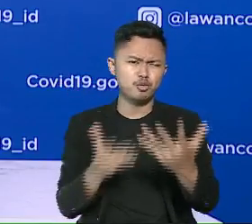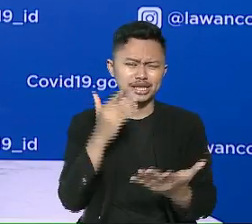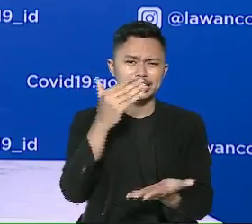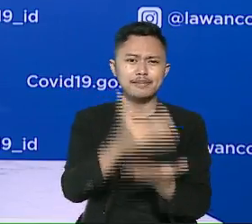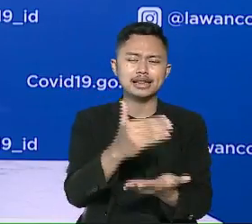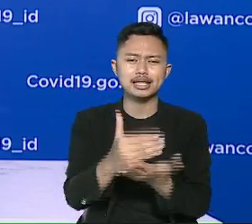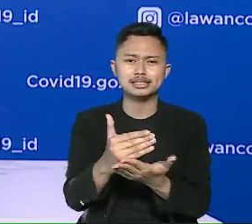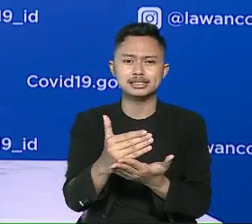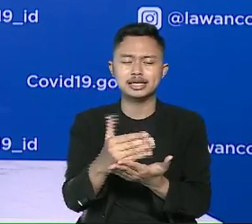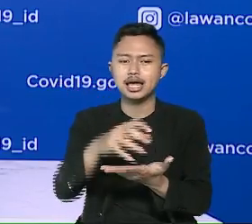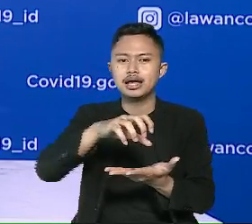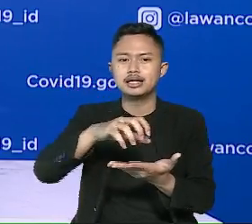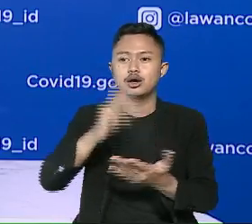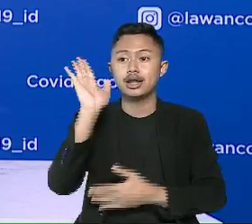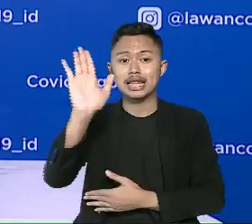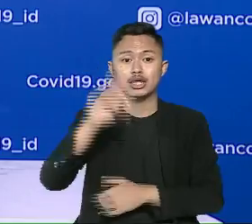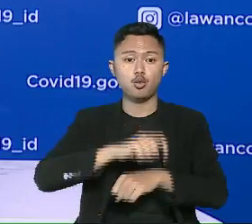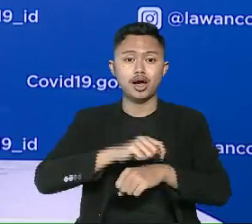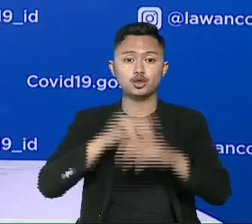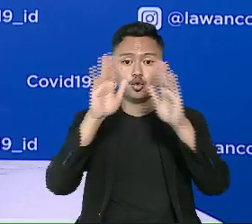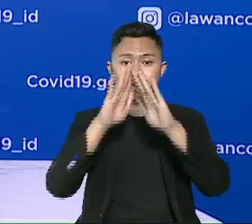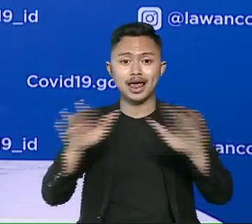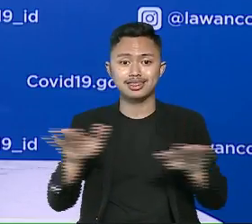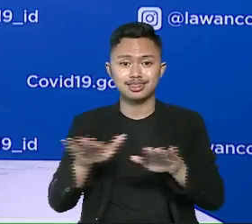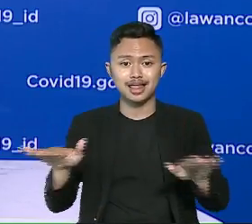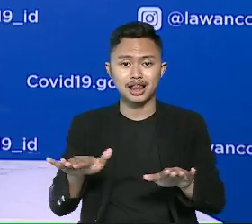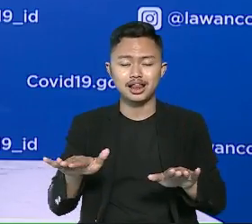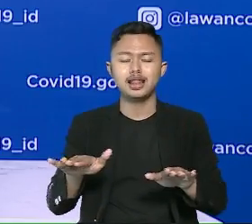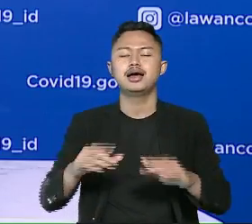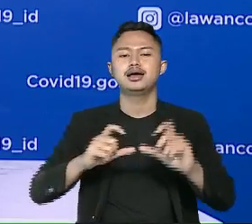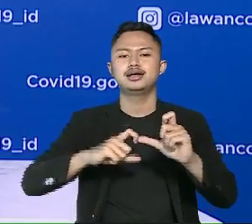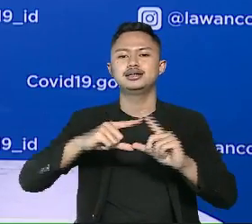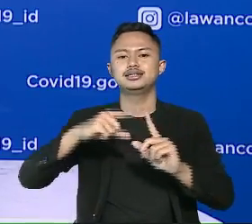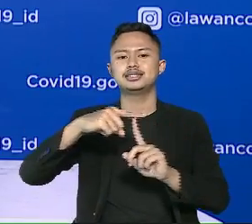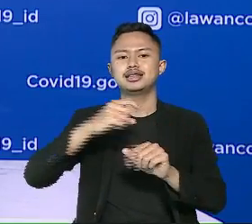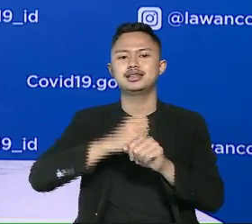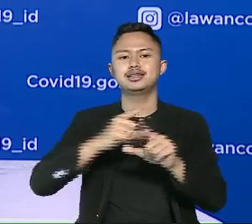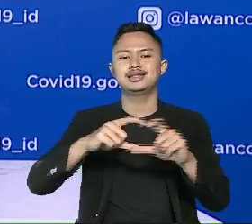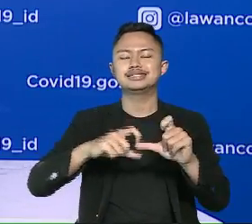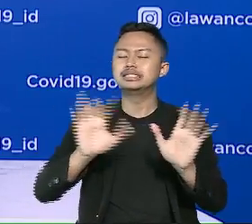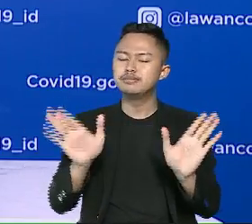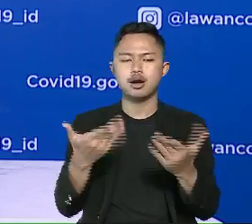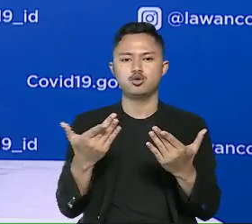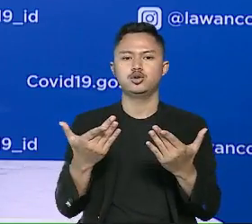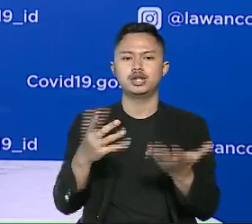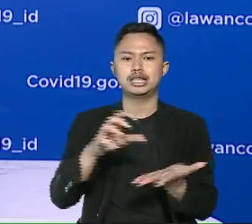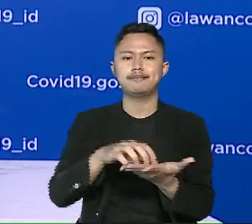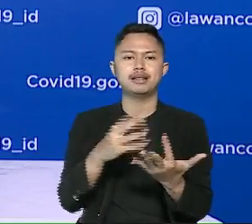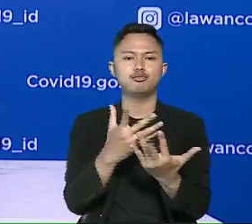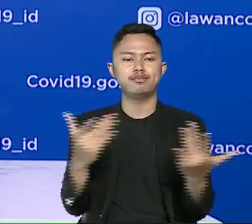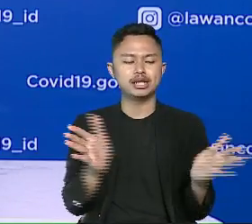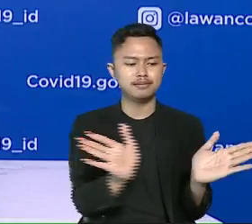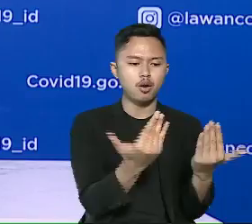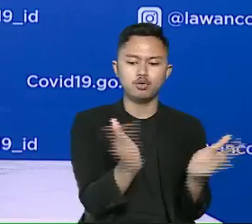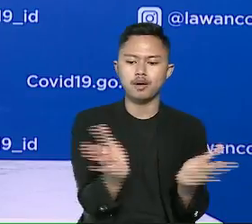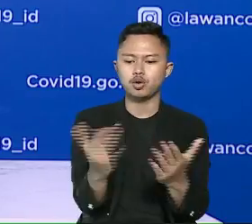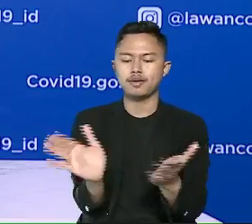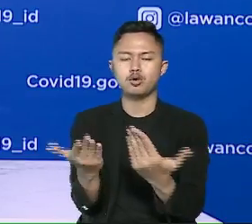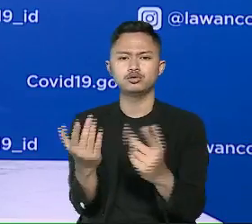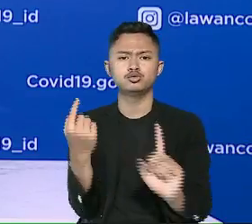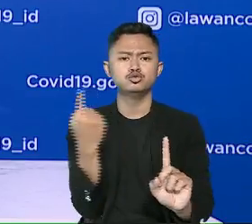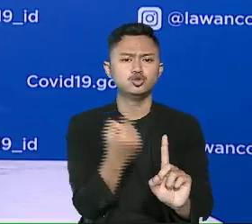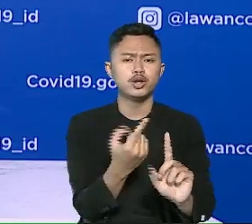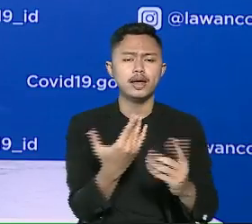periode Nataru dan telah membentuk Satgas Prokes 3M di fasilitas publik, sekaligus